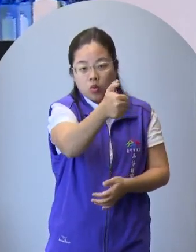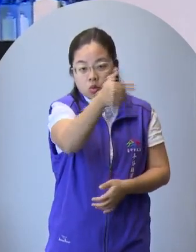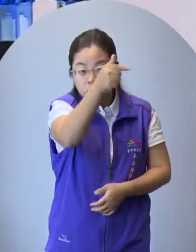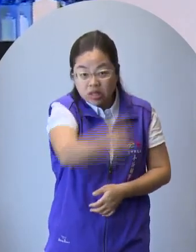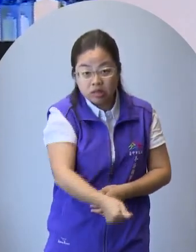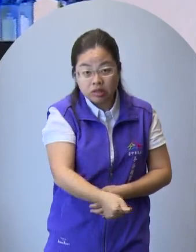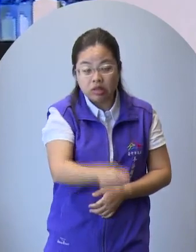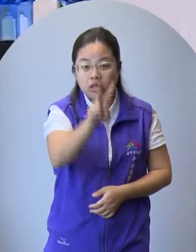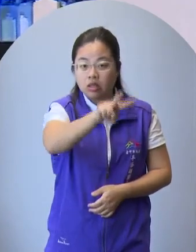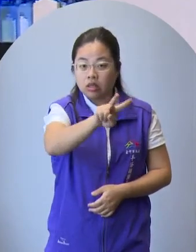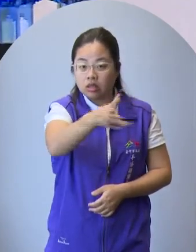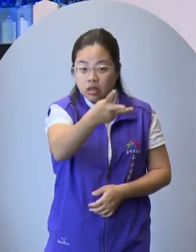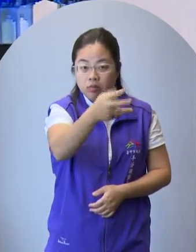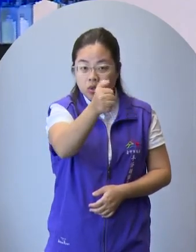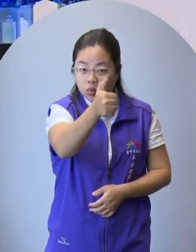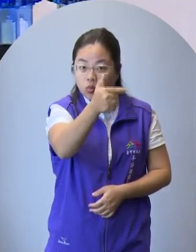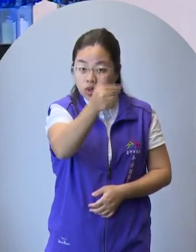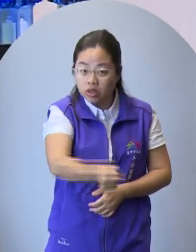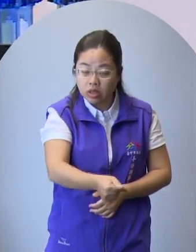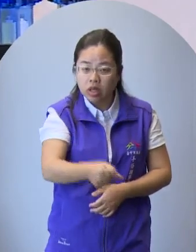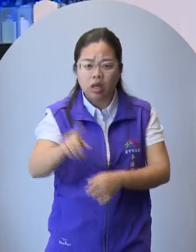2355亿，2355亿。